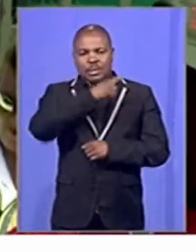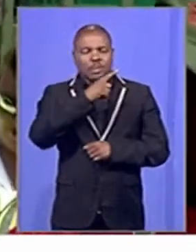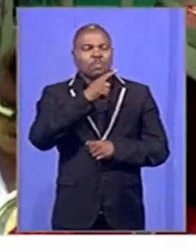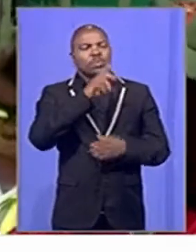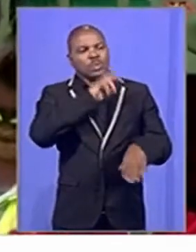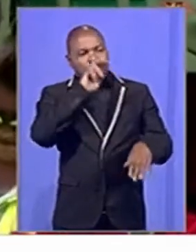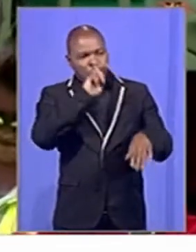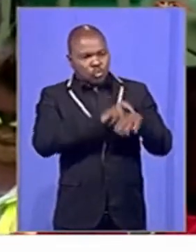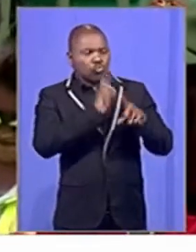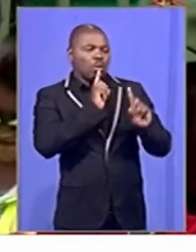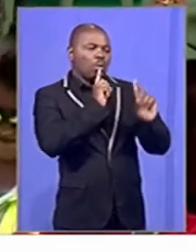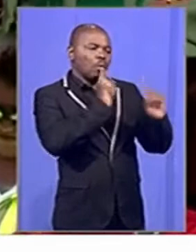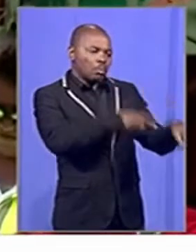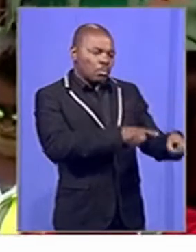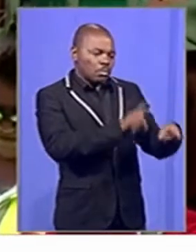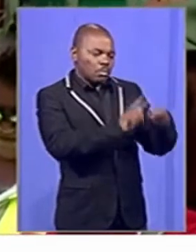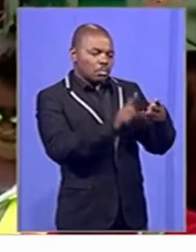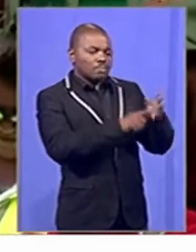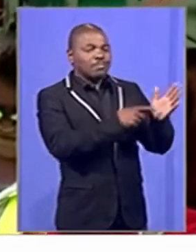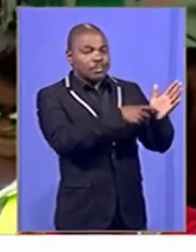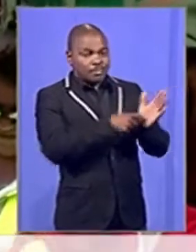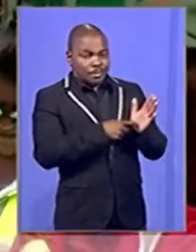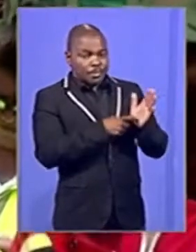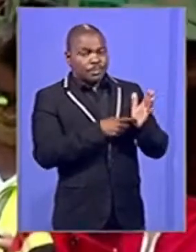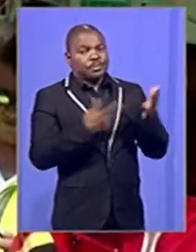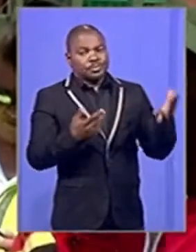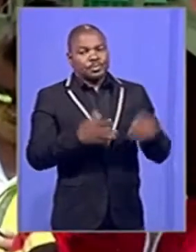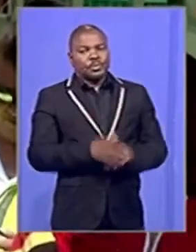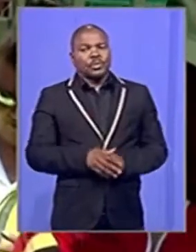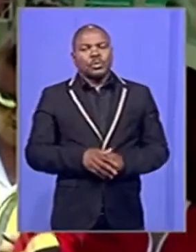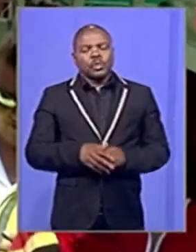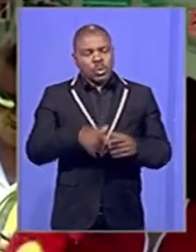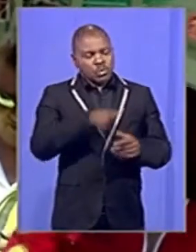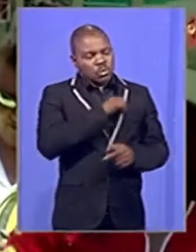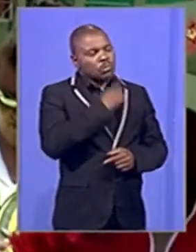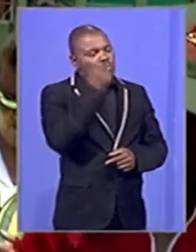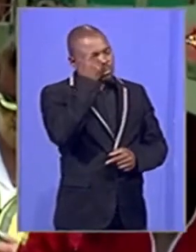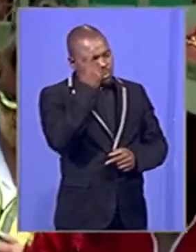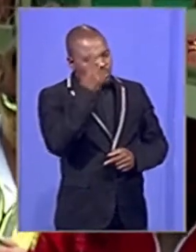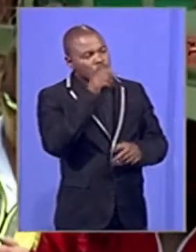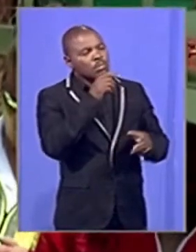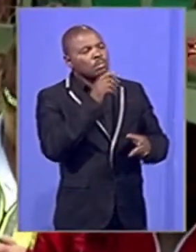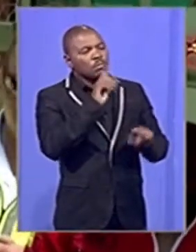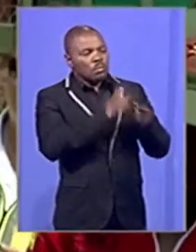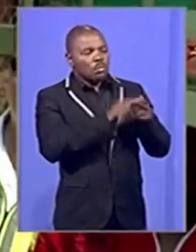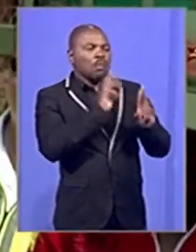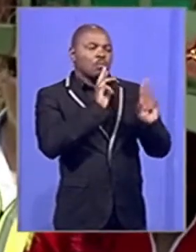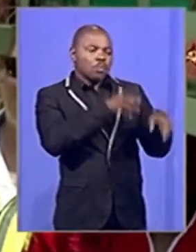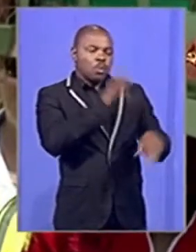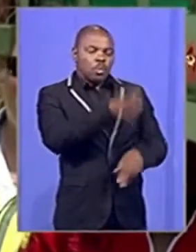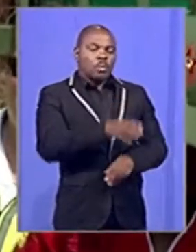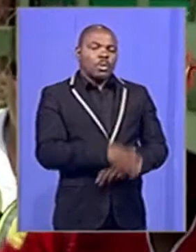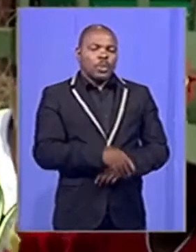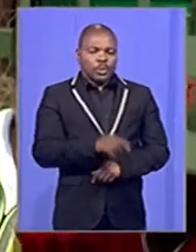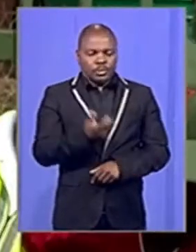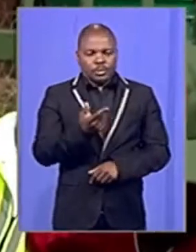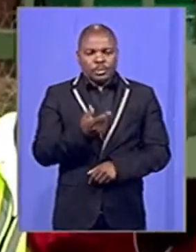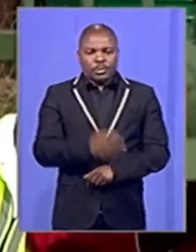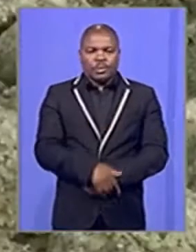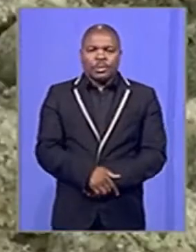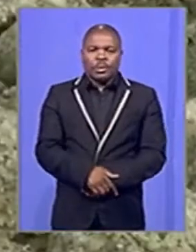the comments and all the demands. So we hear you and we will respond and we will come back to you as